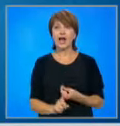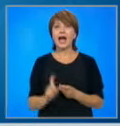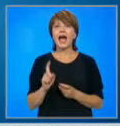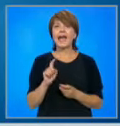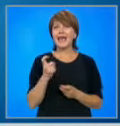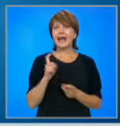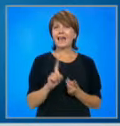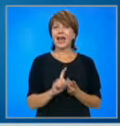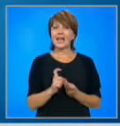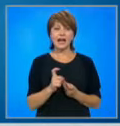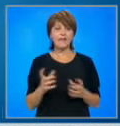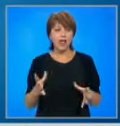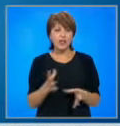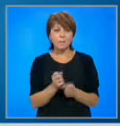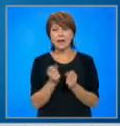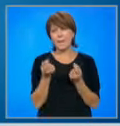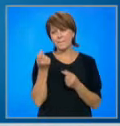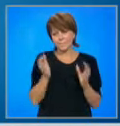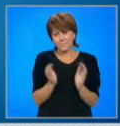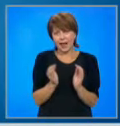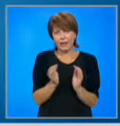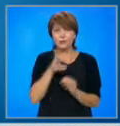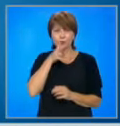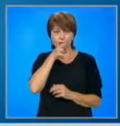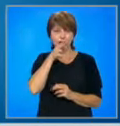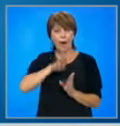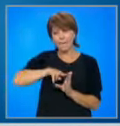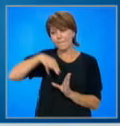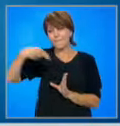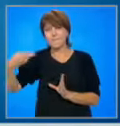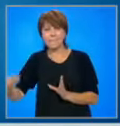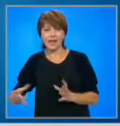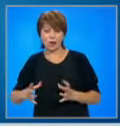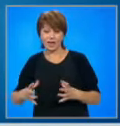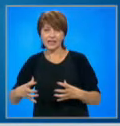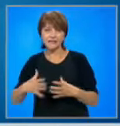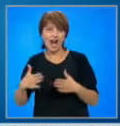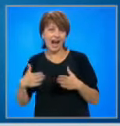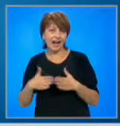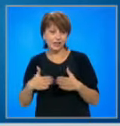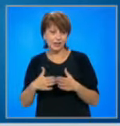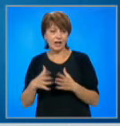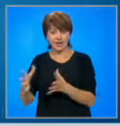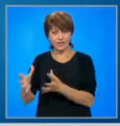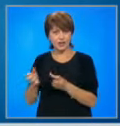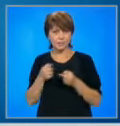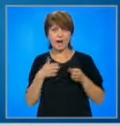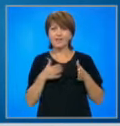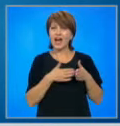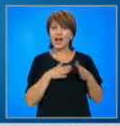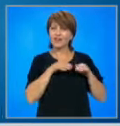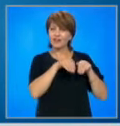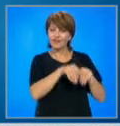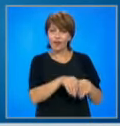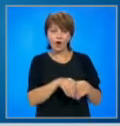Гергана Гелева е жената, която намира малкото щъркелче, паднало от гнездото си точно до нейната къща в Челопечене. Прибира го в двора и започва да